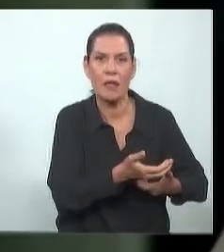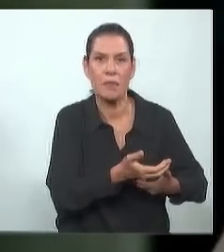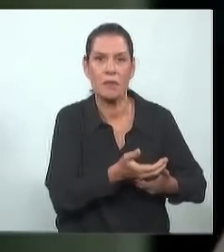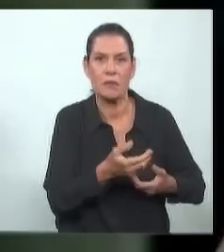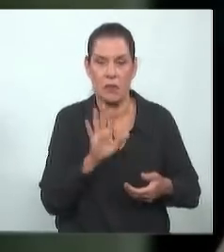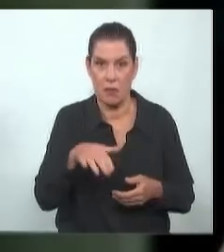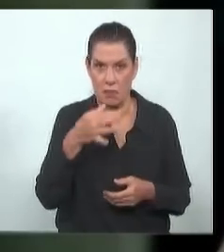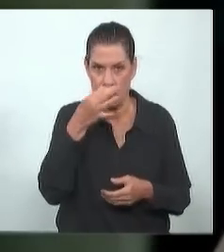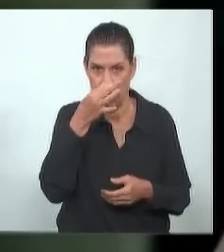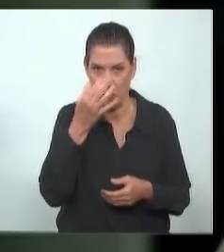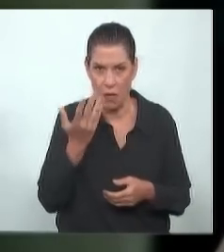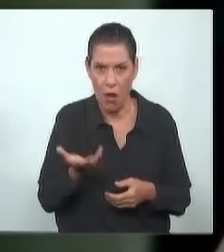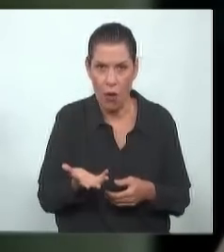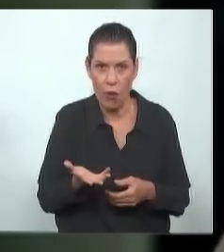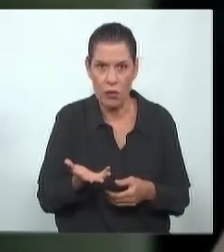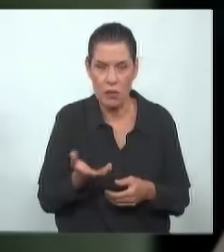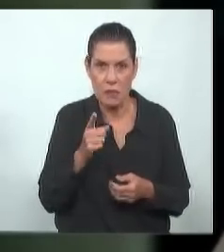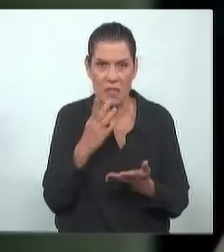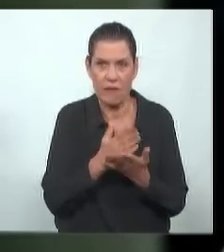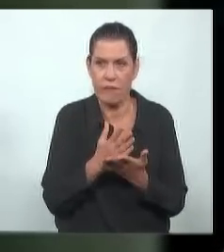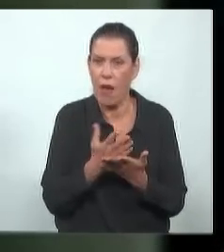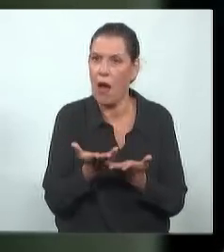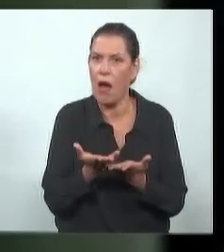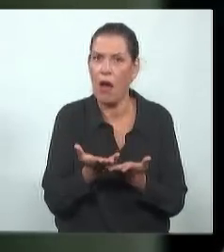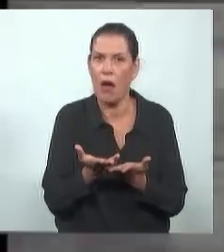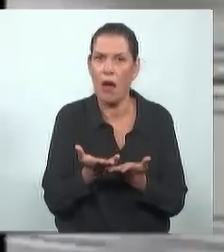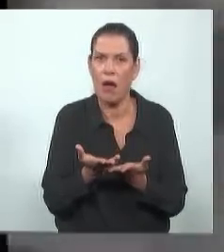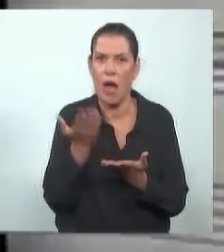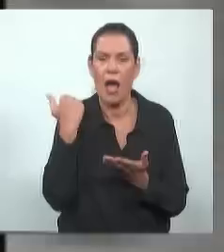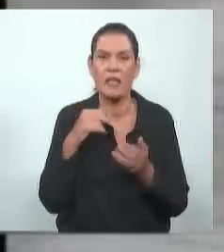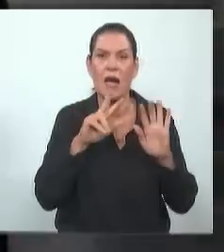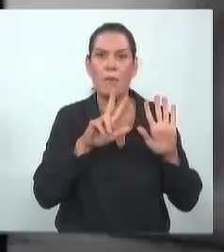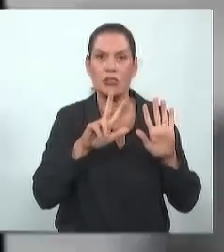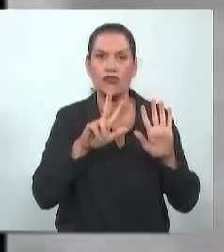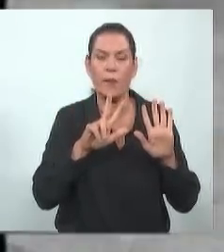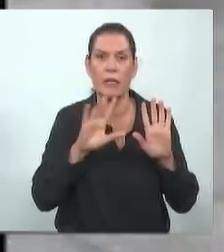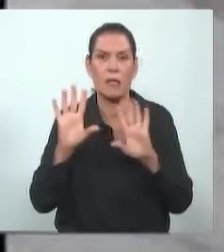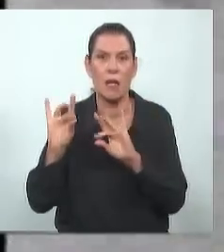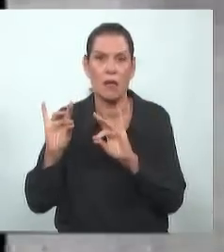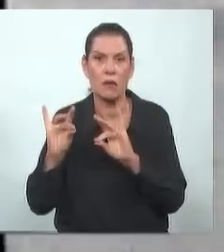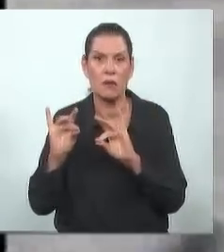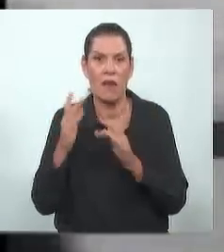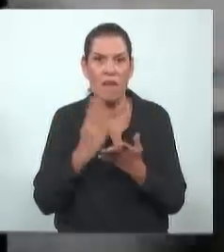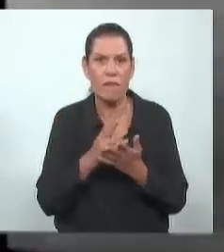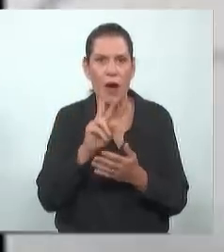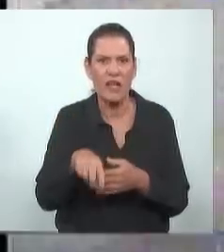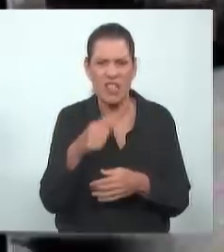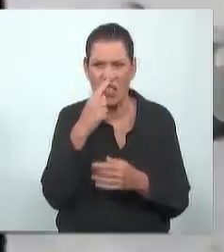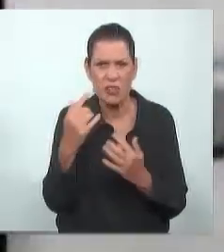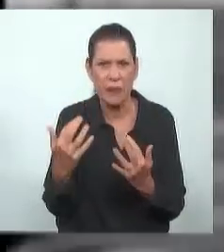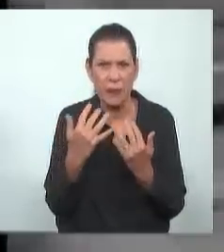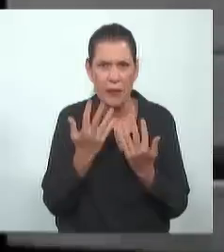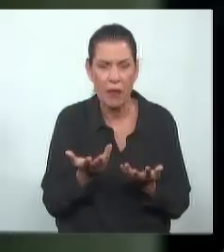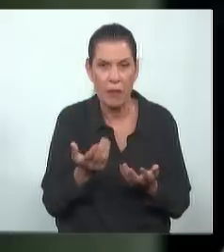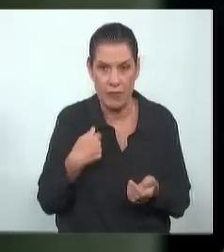מתחיל לעלות, זה כבר היה, זה היה בשמיני לחודש. כבר יש ריחות. ואני מתחיל לפנות, ואין לי מה לפנות,